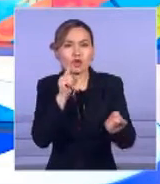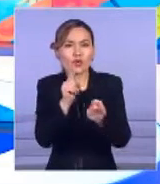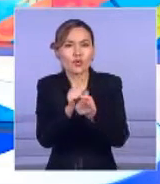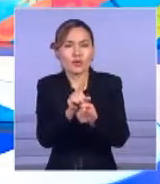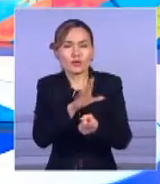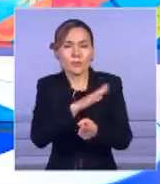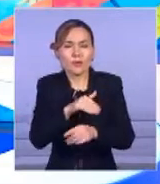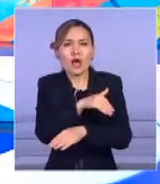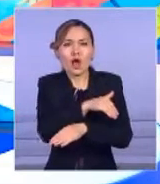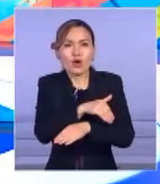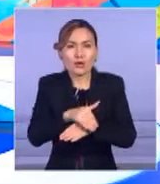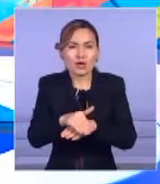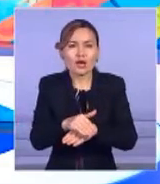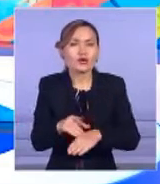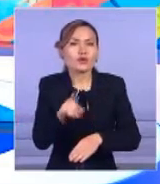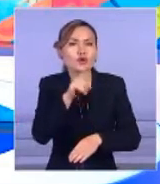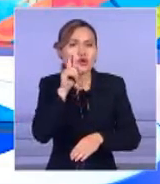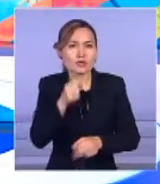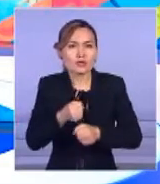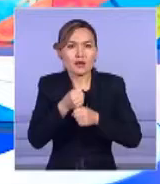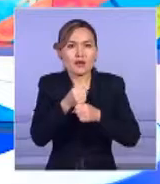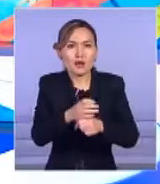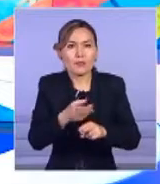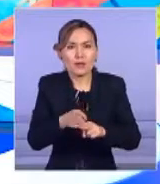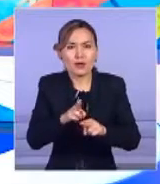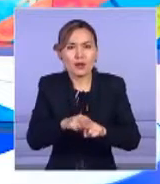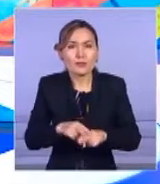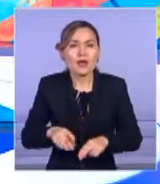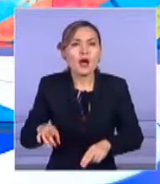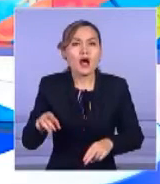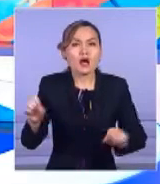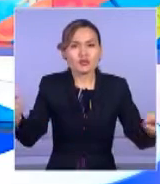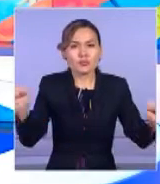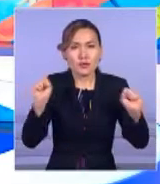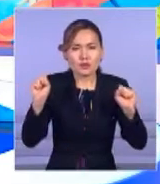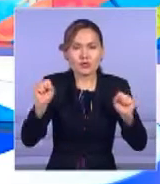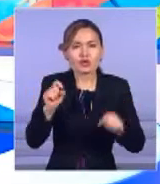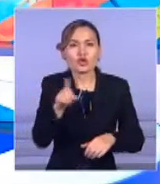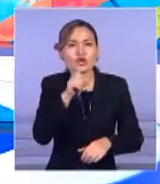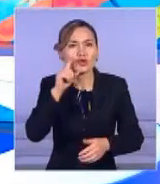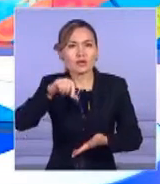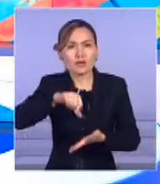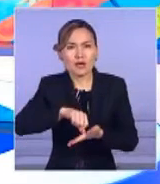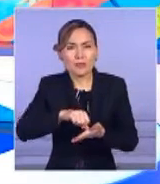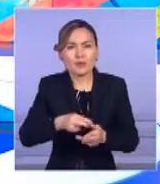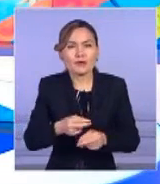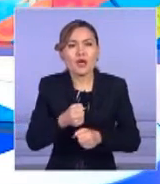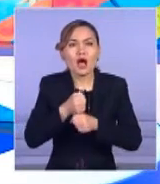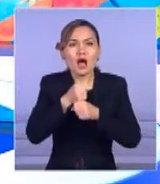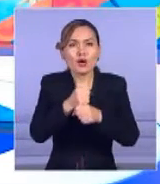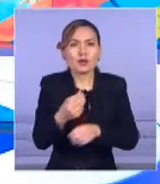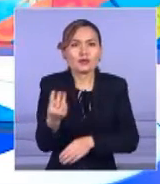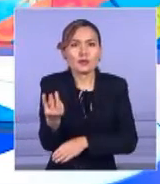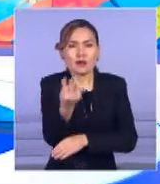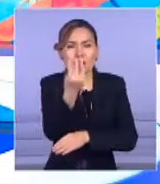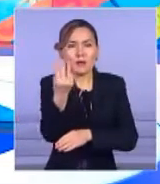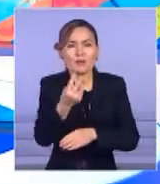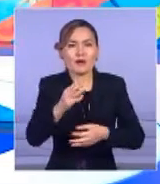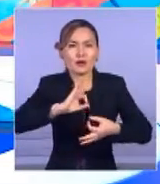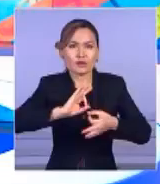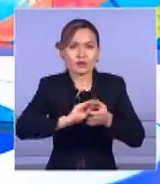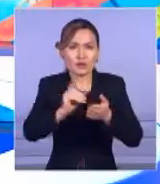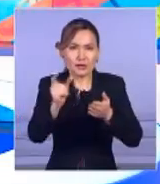өтті. Алауды алып жүру мәртебесіне ие болғандар аймақтың сан саласындағы табысты жастар. Эстафета барысын осы өңірдегі тілшіміз